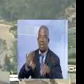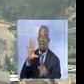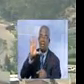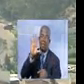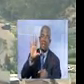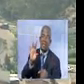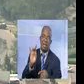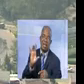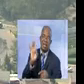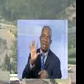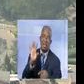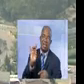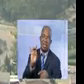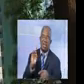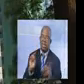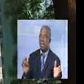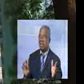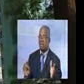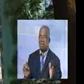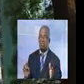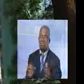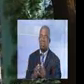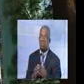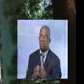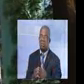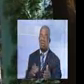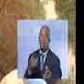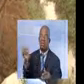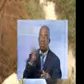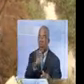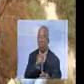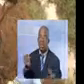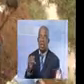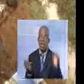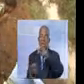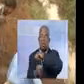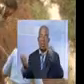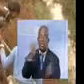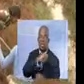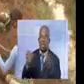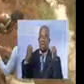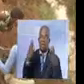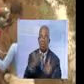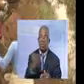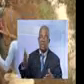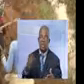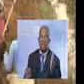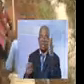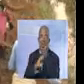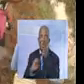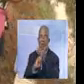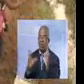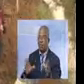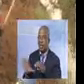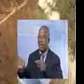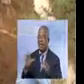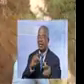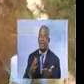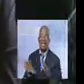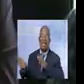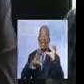1998, date de mise en place des réformes visant à relancer l'économie du pays. une économie basée sur l'agriculture. Et